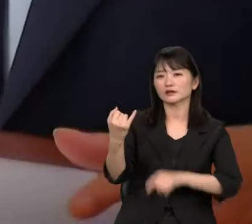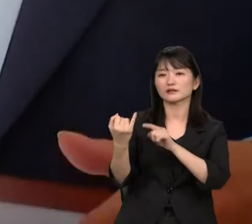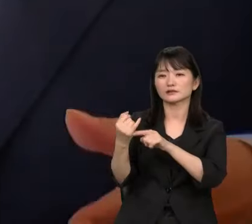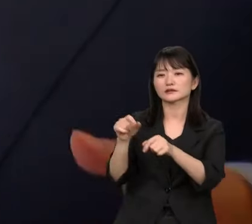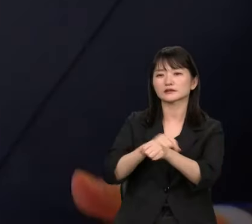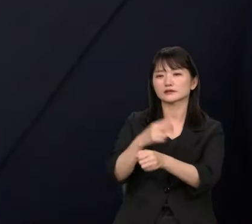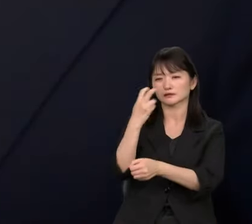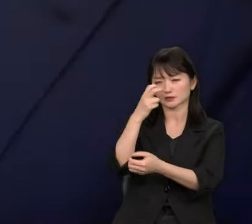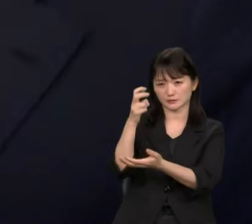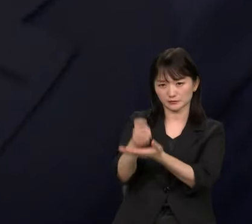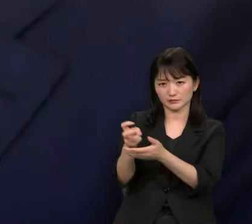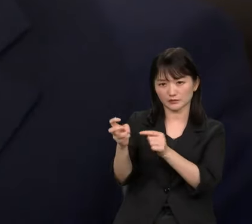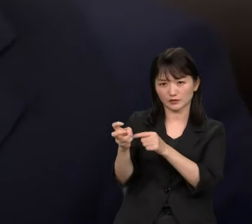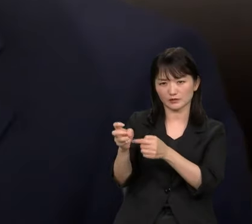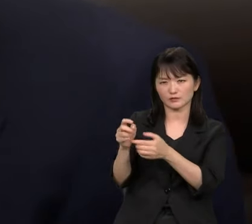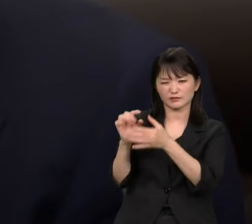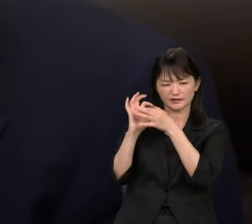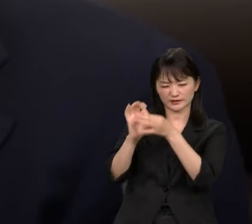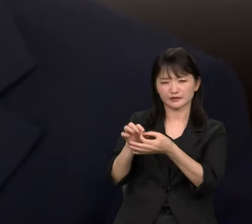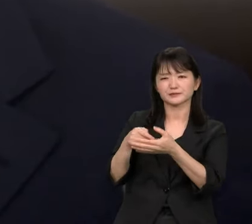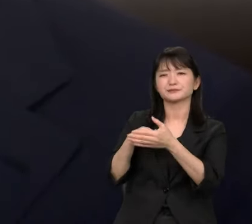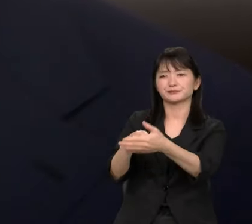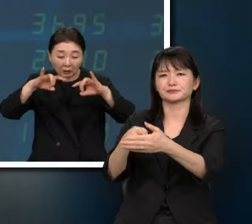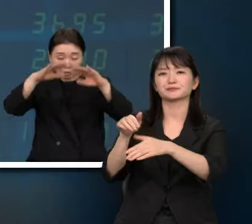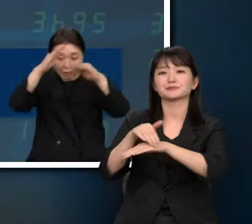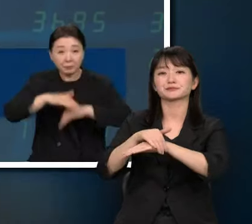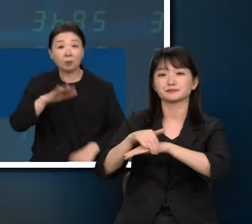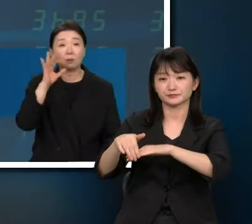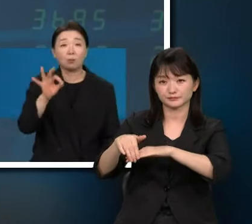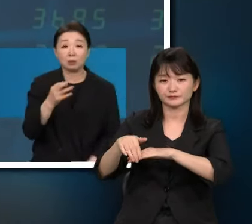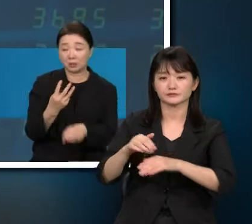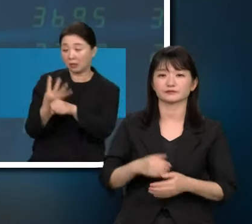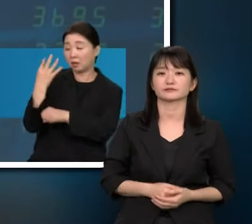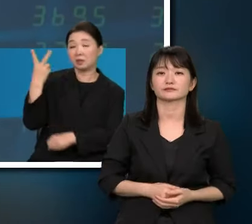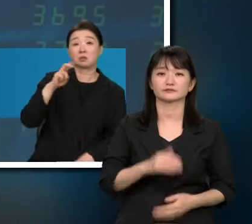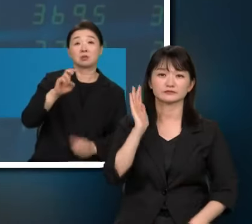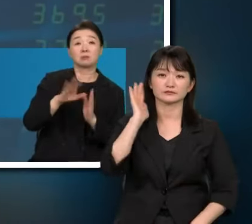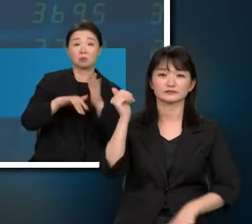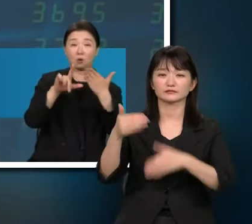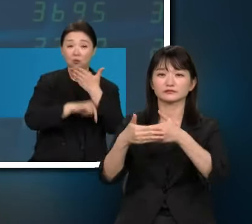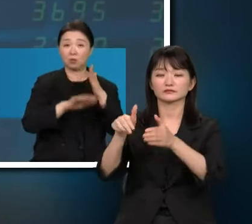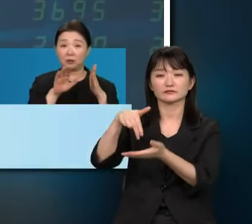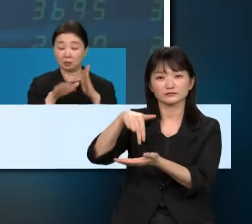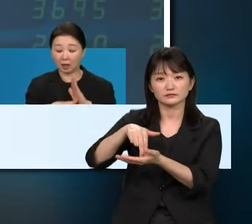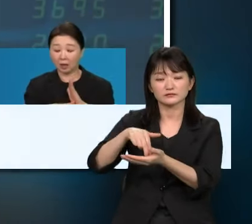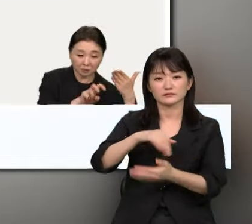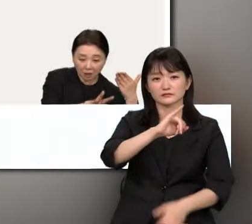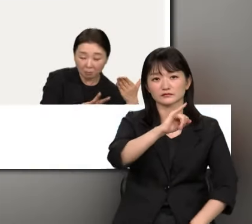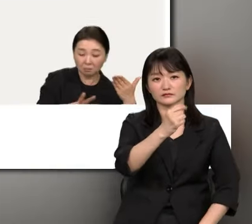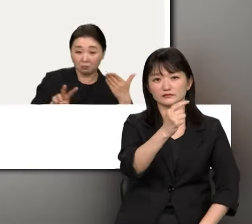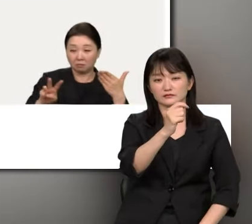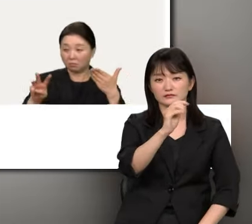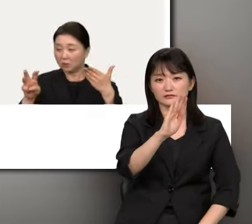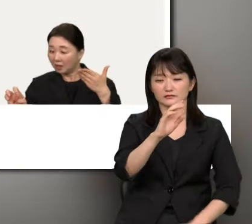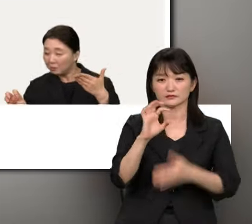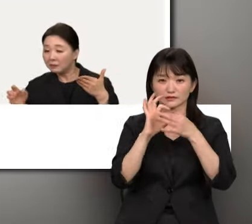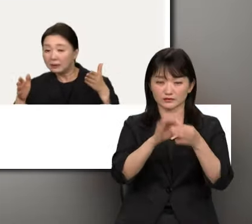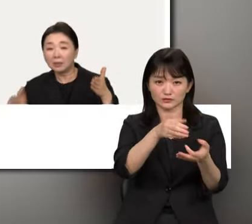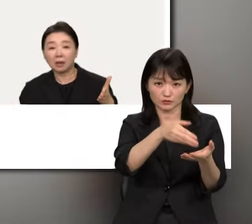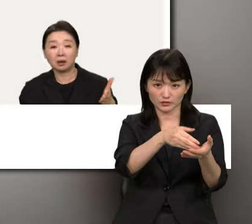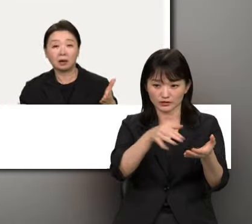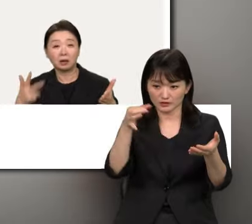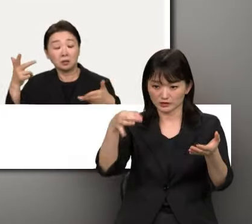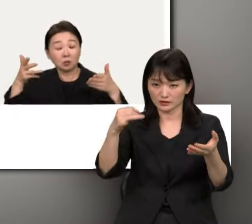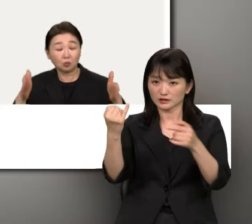역시 계속해서 추진하겠다는 입장입니다. 이런 가운데 대통령실은 JTBC가 연속 보도한 김 여사의